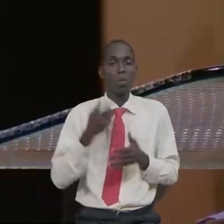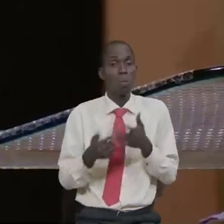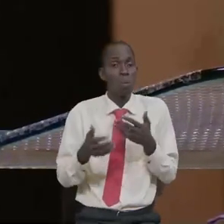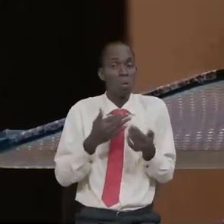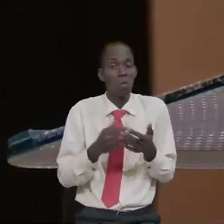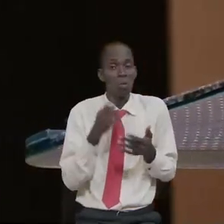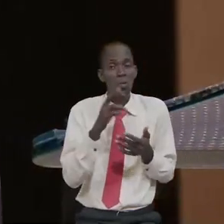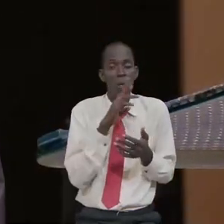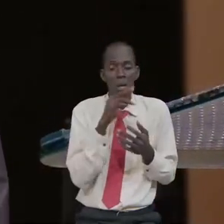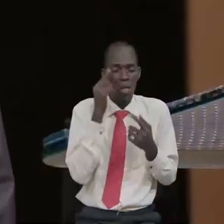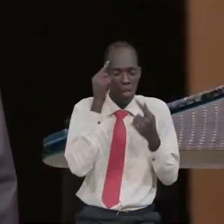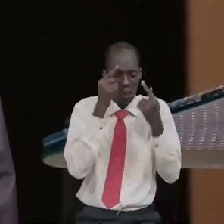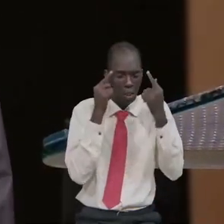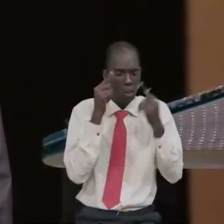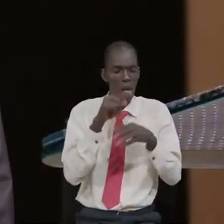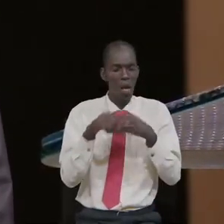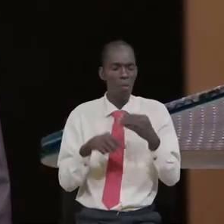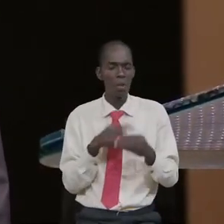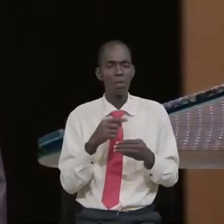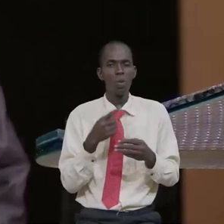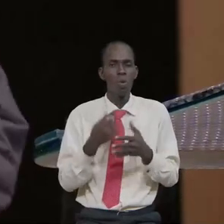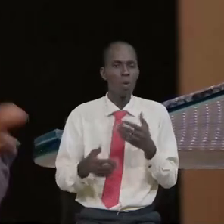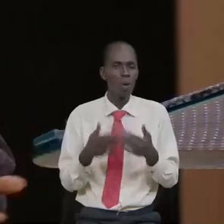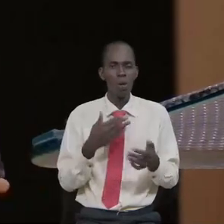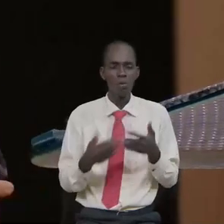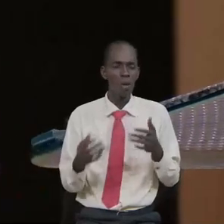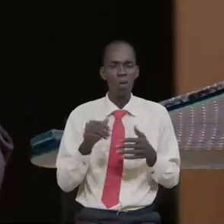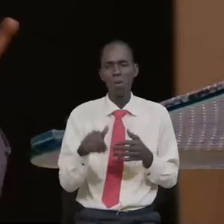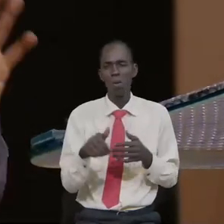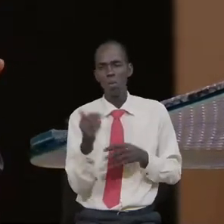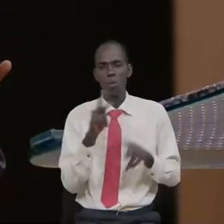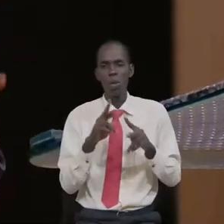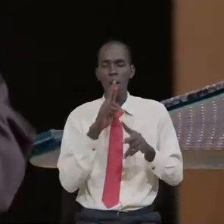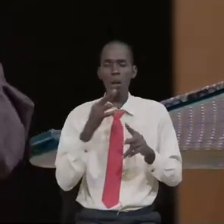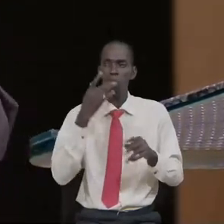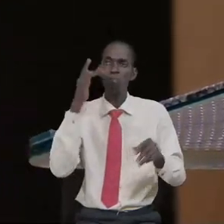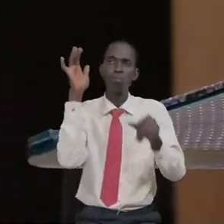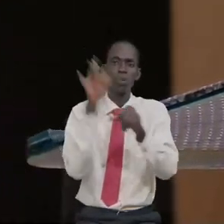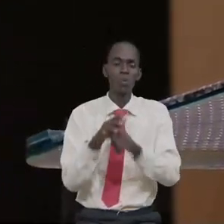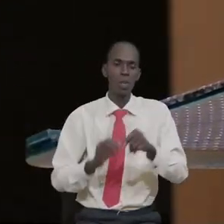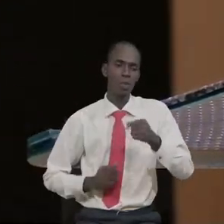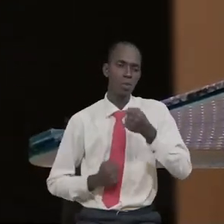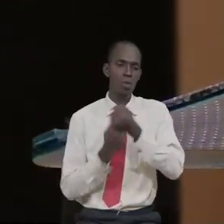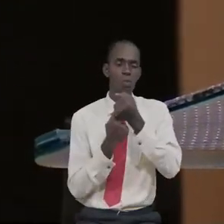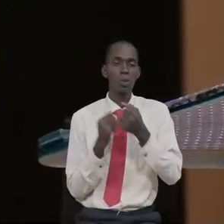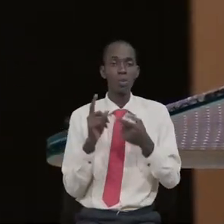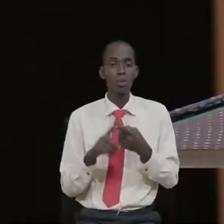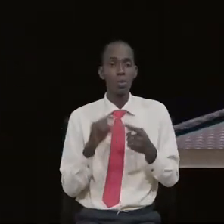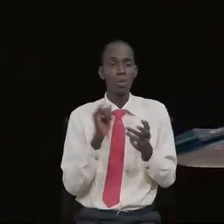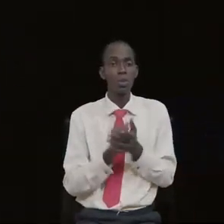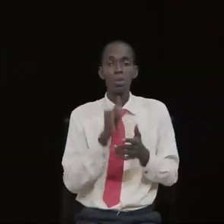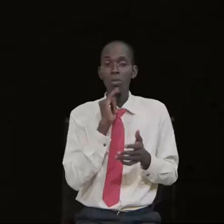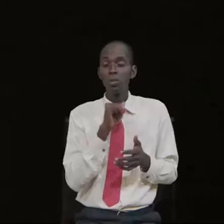rebelles, que tout ce que tu dis, que tu penses à Dieu, que tu es fidèle à Dieu.